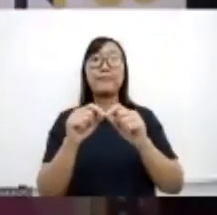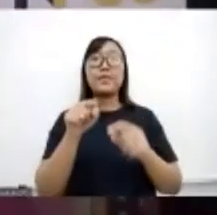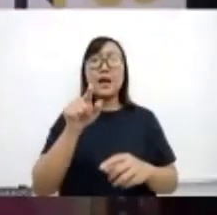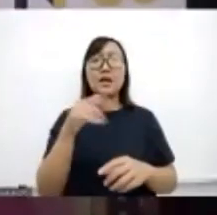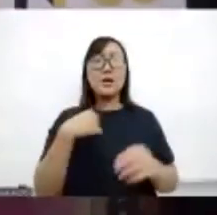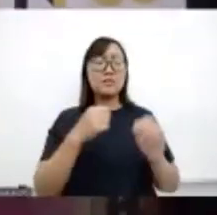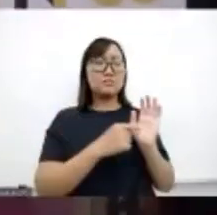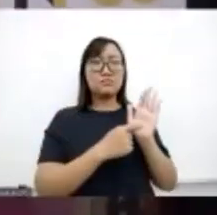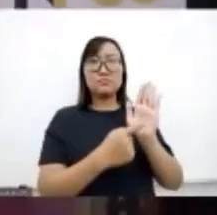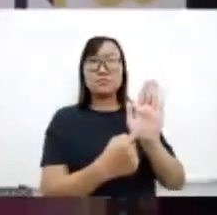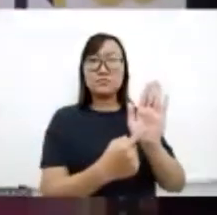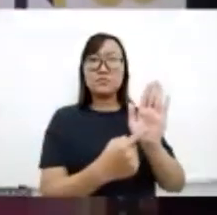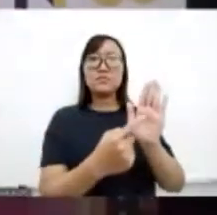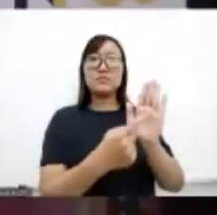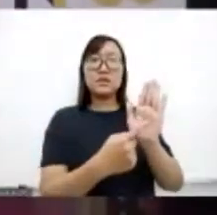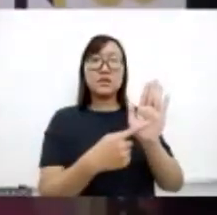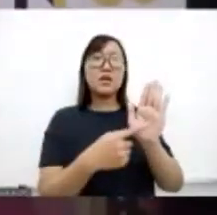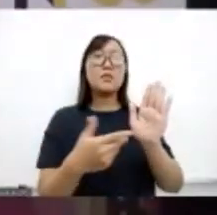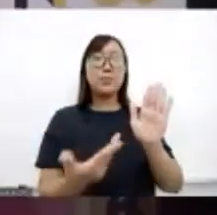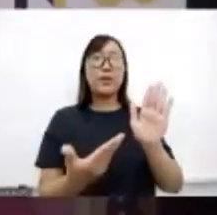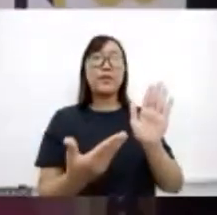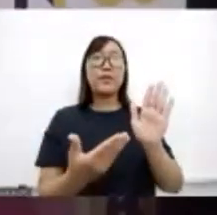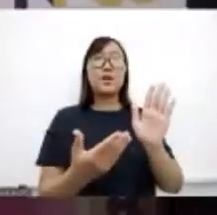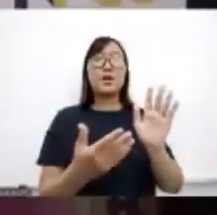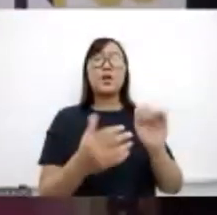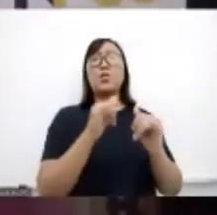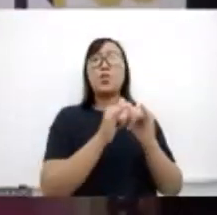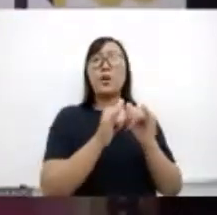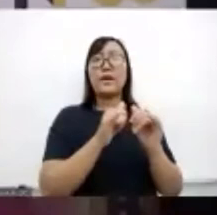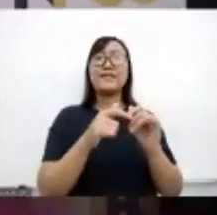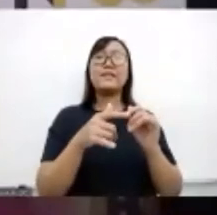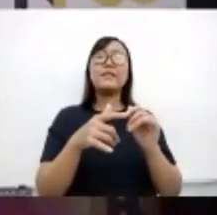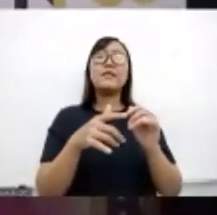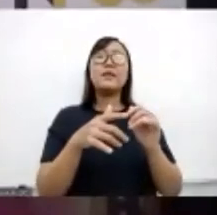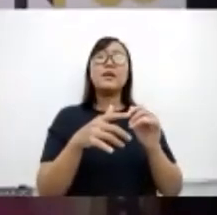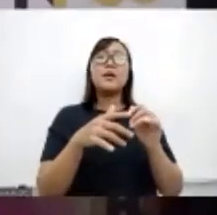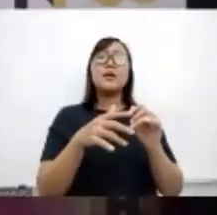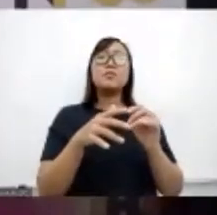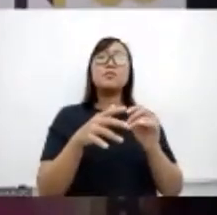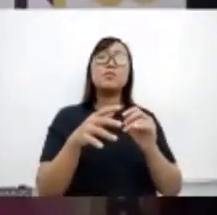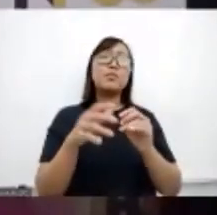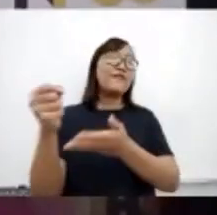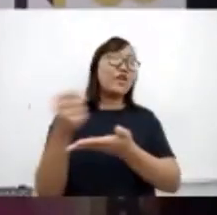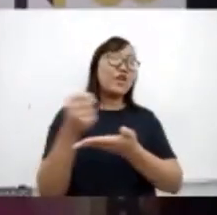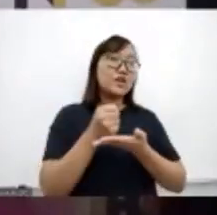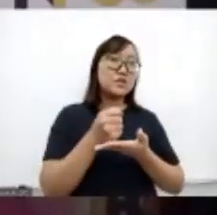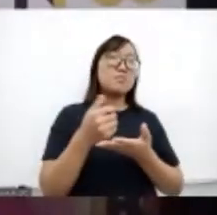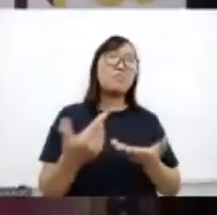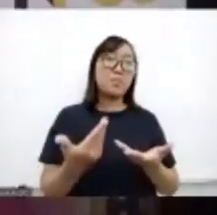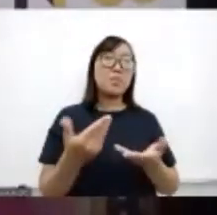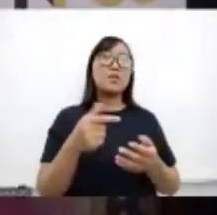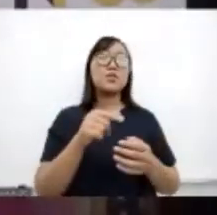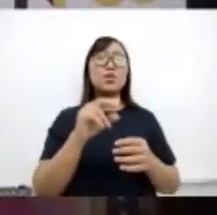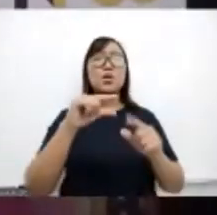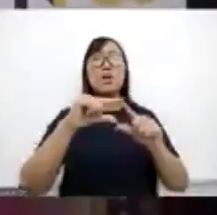Bagaimana misalnya Wahid foundation berkontribusi juga terhadap orang peya seperti kata Madani tadi